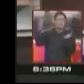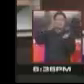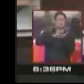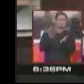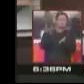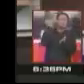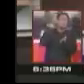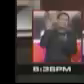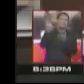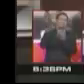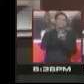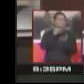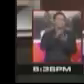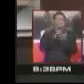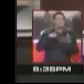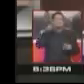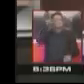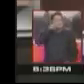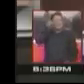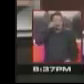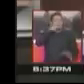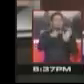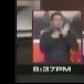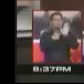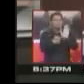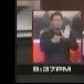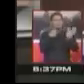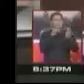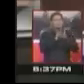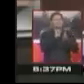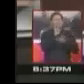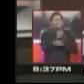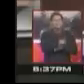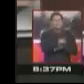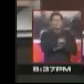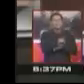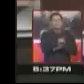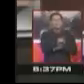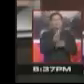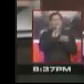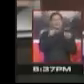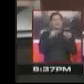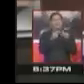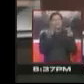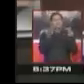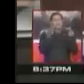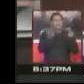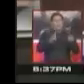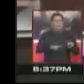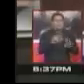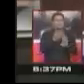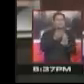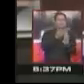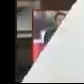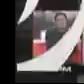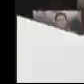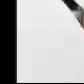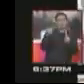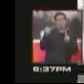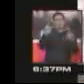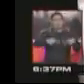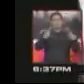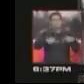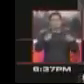nakalipas. Isang video ang lumabas kung saan makikita umano ang mga pangyayari bago ang bugbugan.